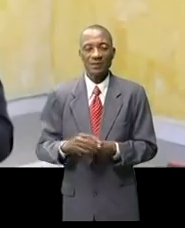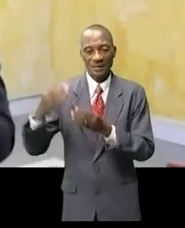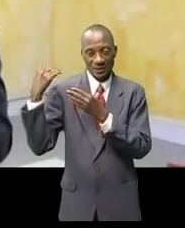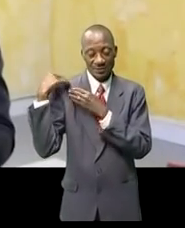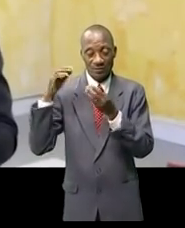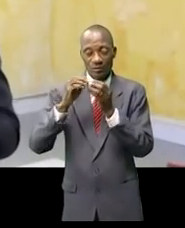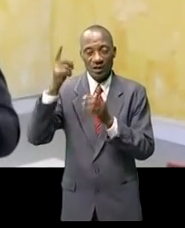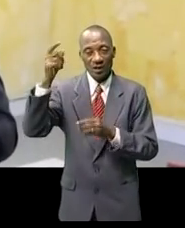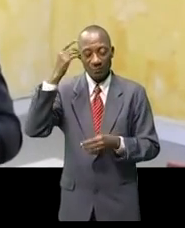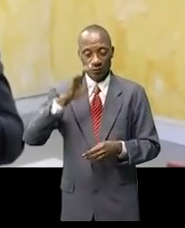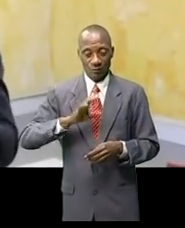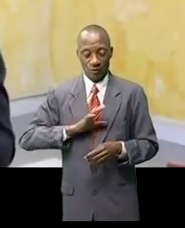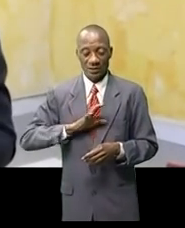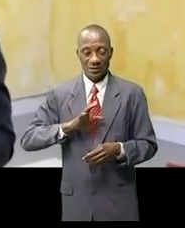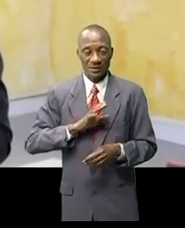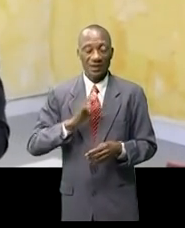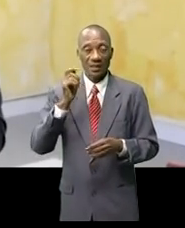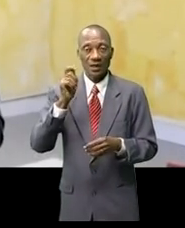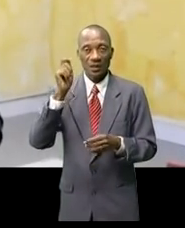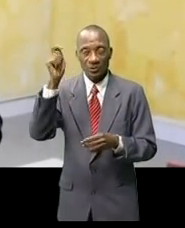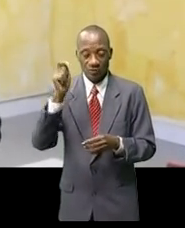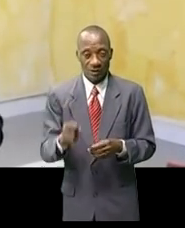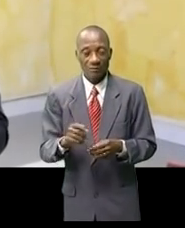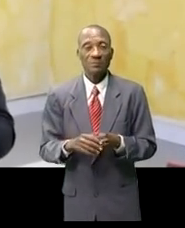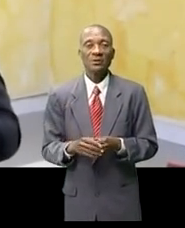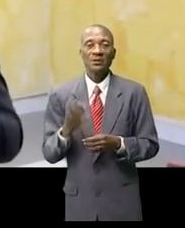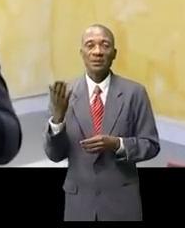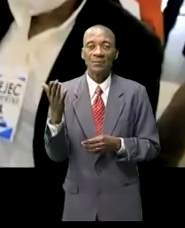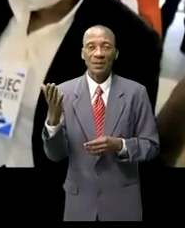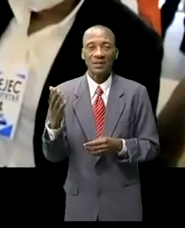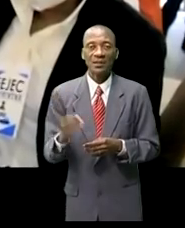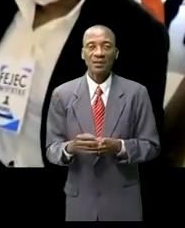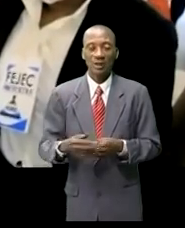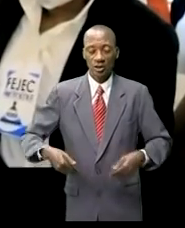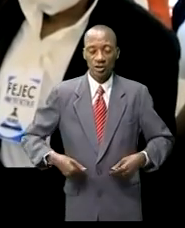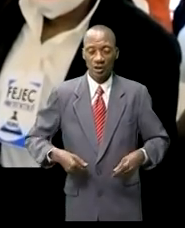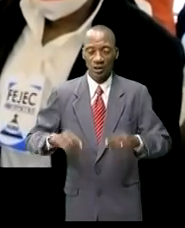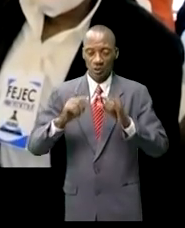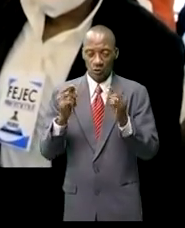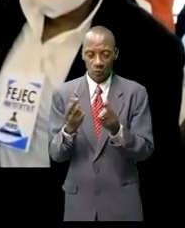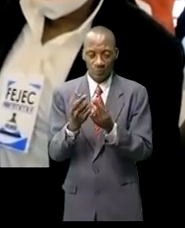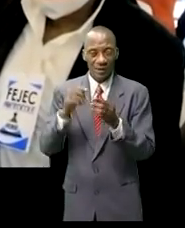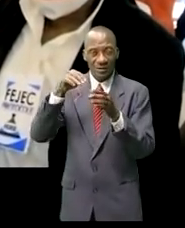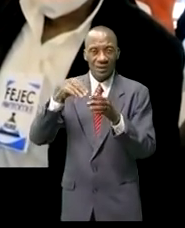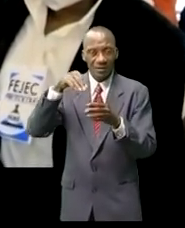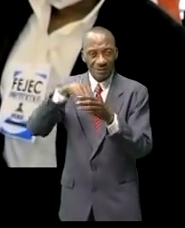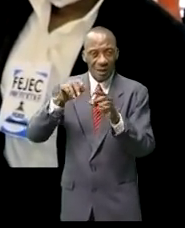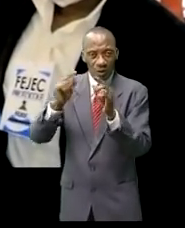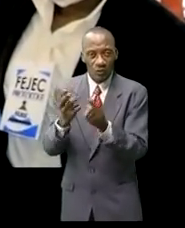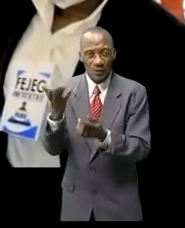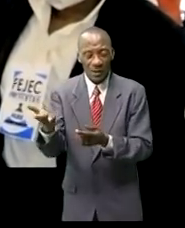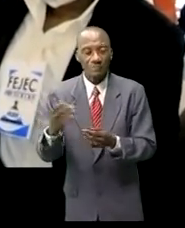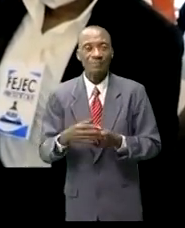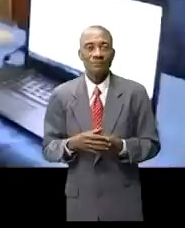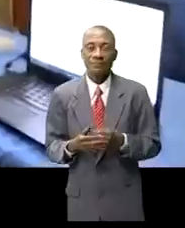Tshilombo. L'appel a trouvé les répondants auprès de jeunes regroupés au sein de la Fondation des entrepreneurs du Congo. Ces jeunes, épris